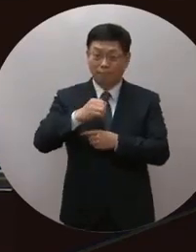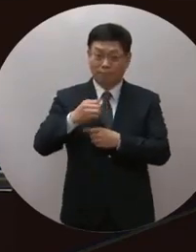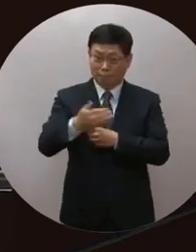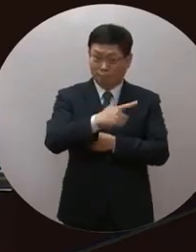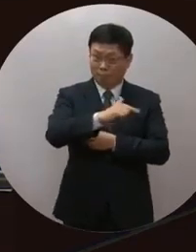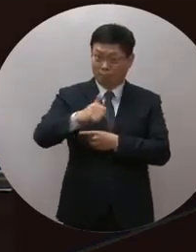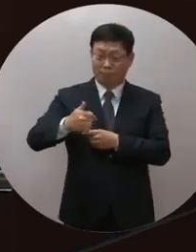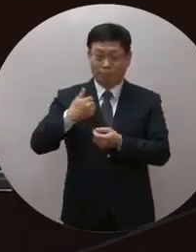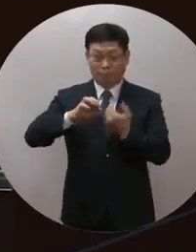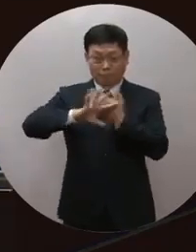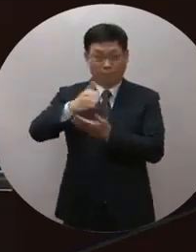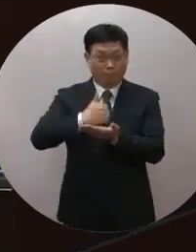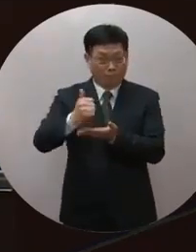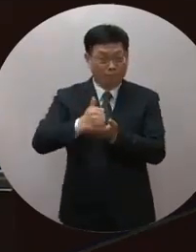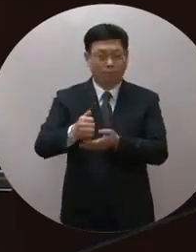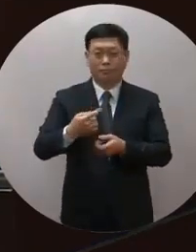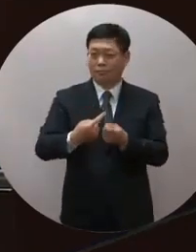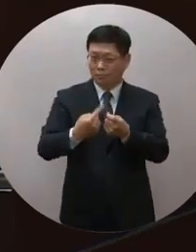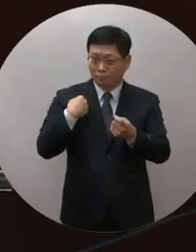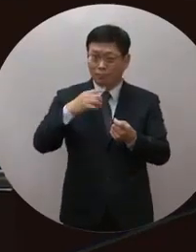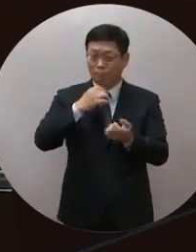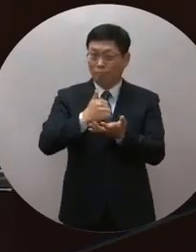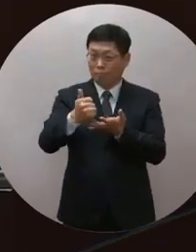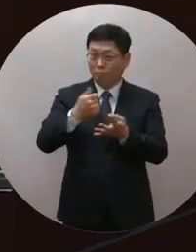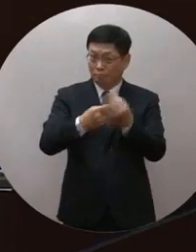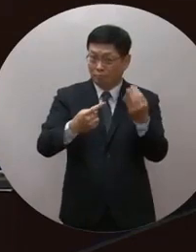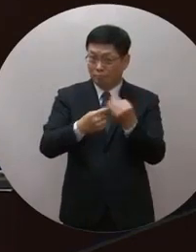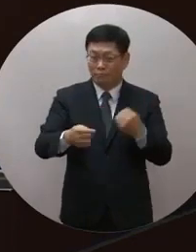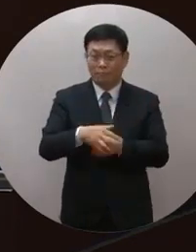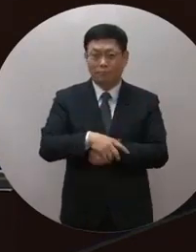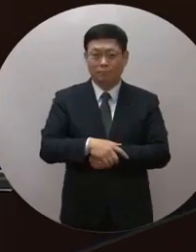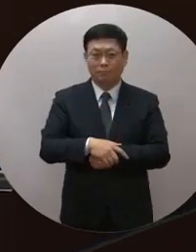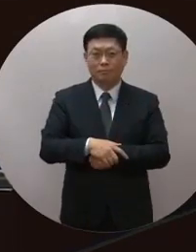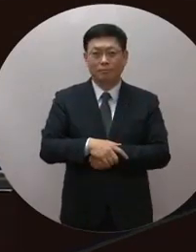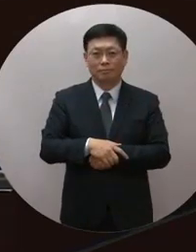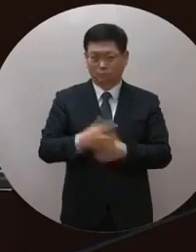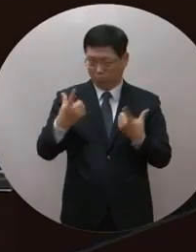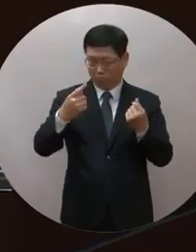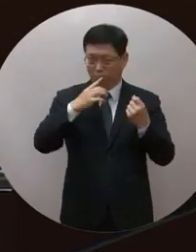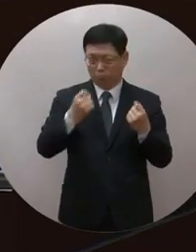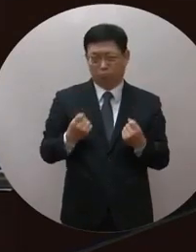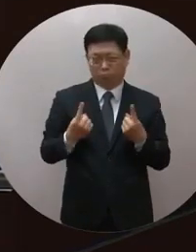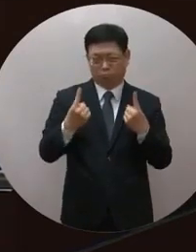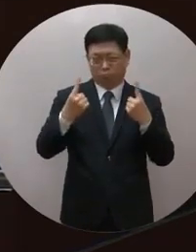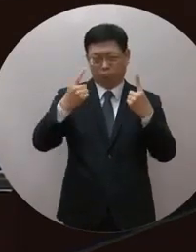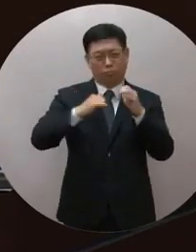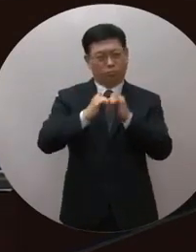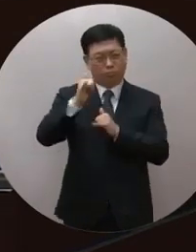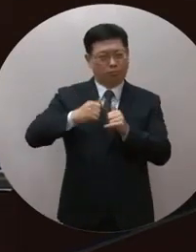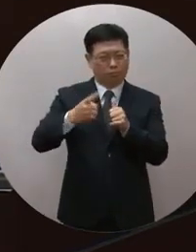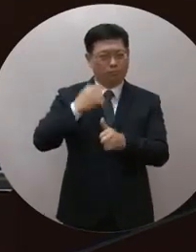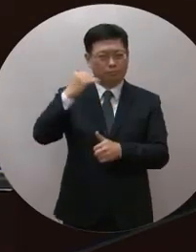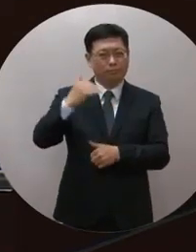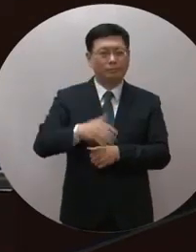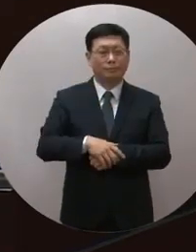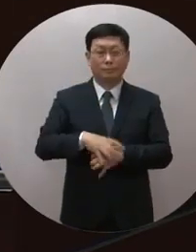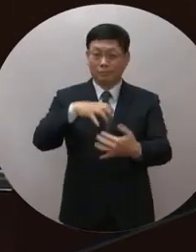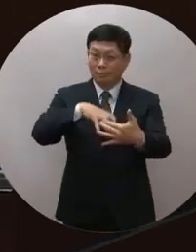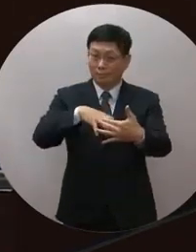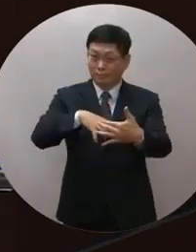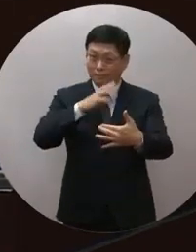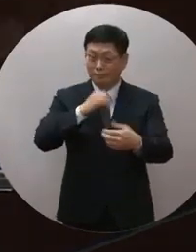方面，去年的出口量、外销总额都双双创下历史新高，其